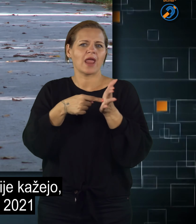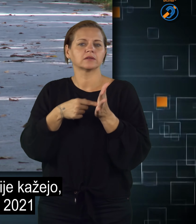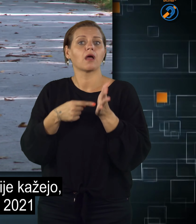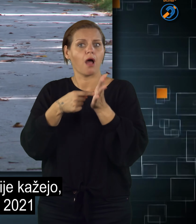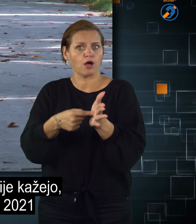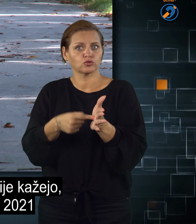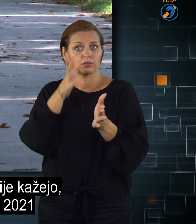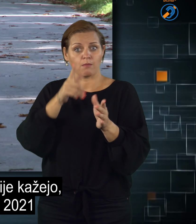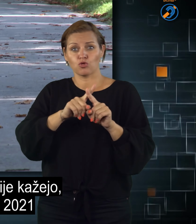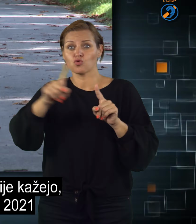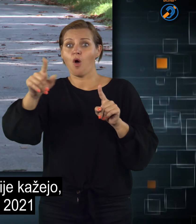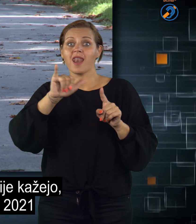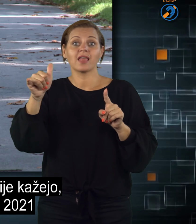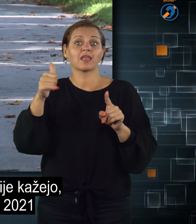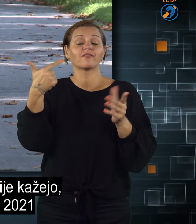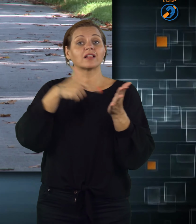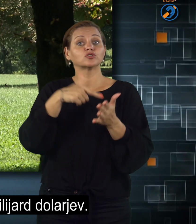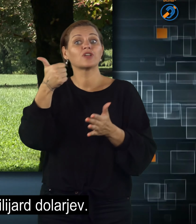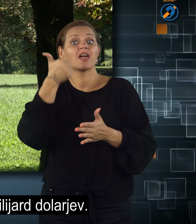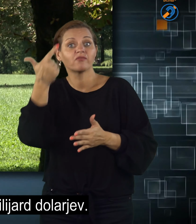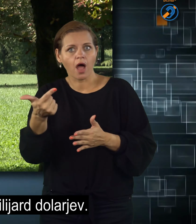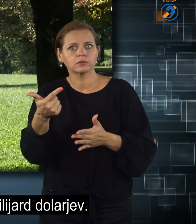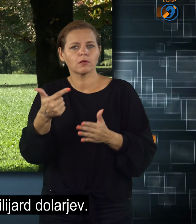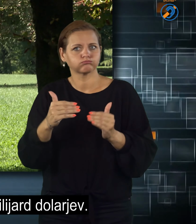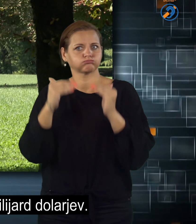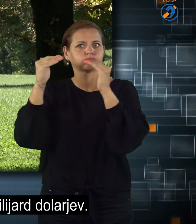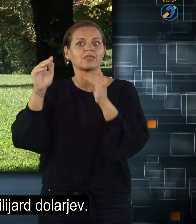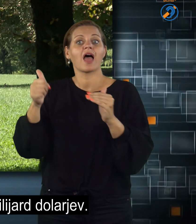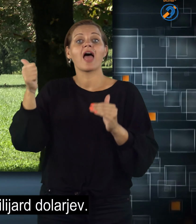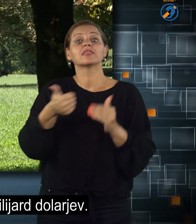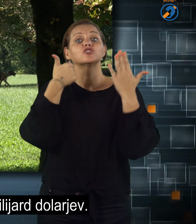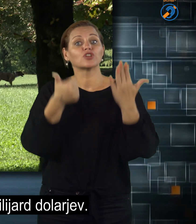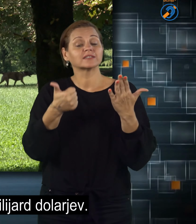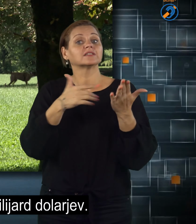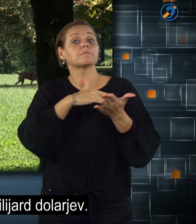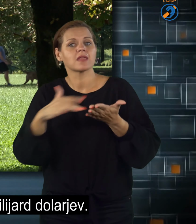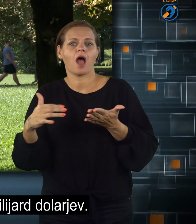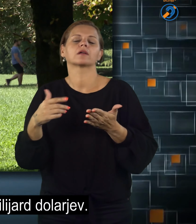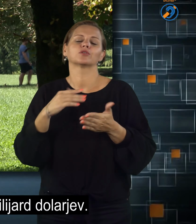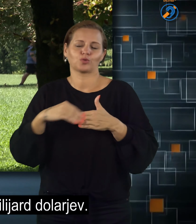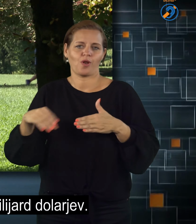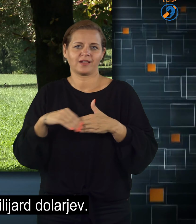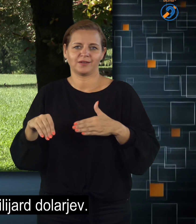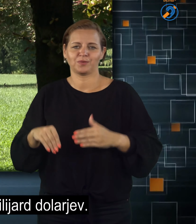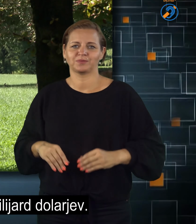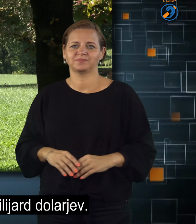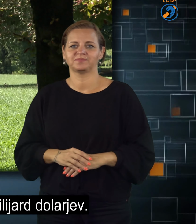leta 2021 lahko zrasel na 61 milijard dolarjev.